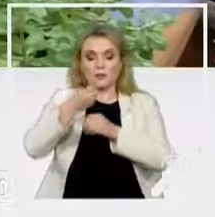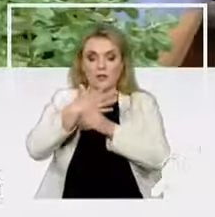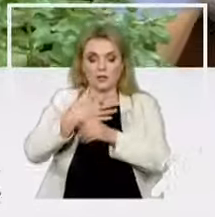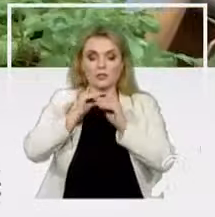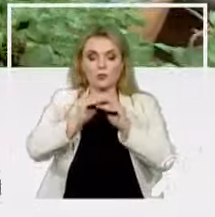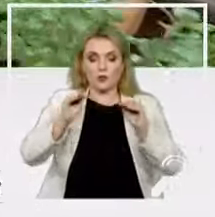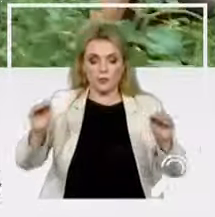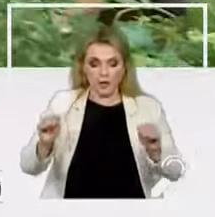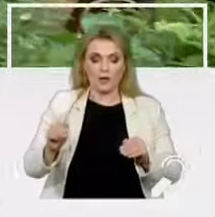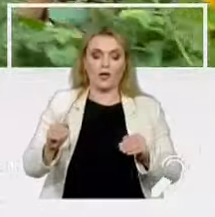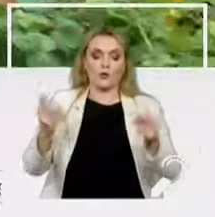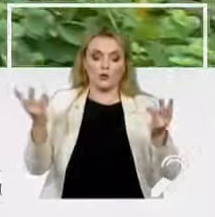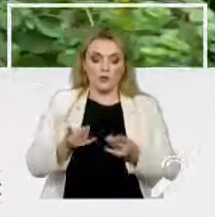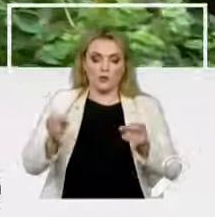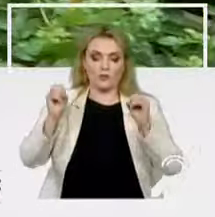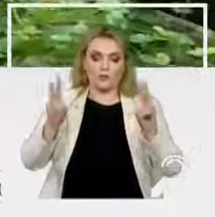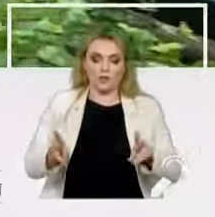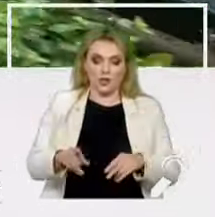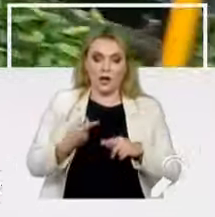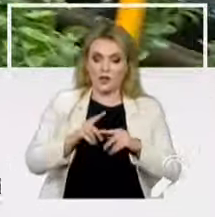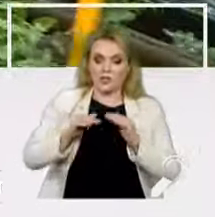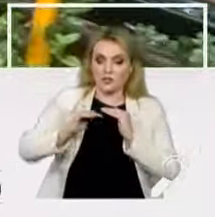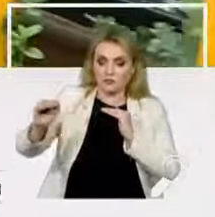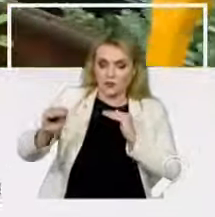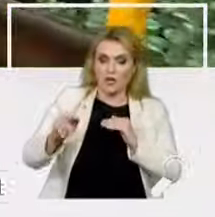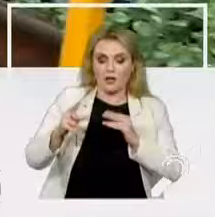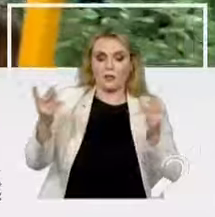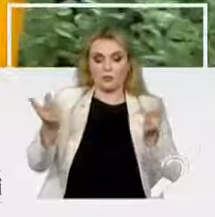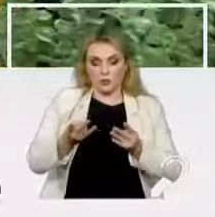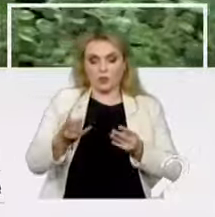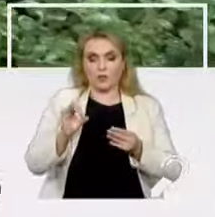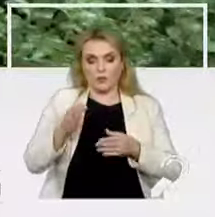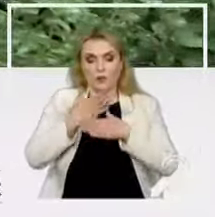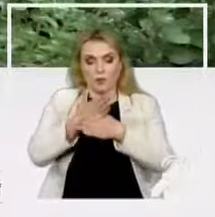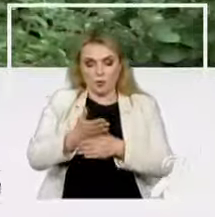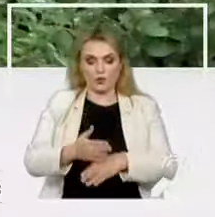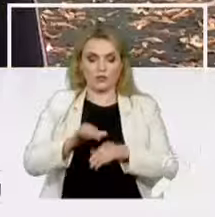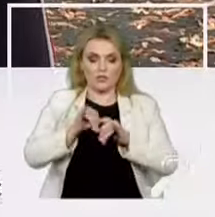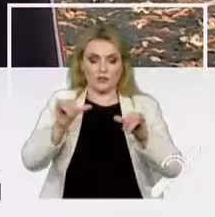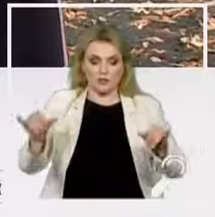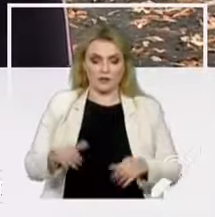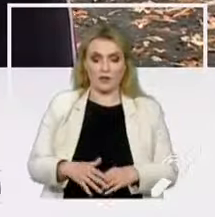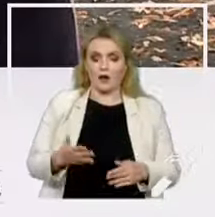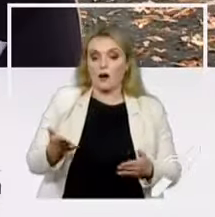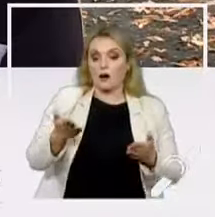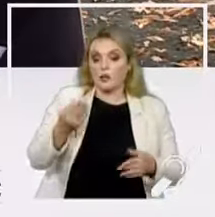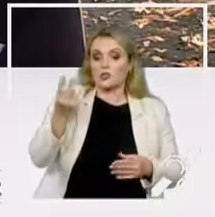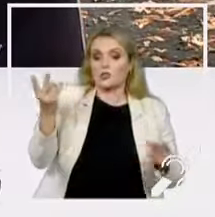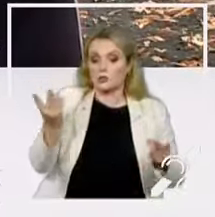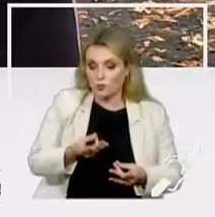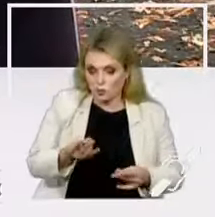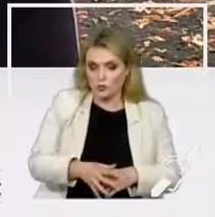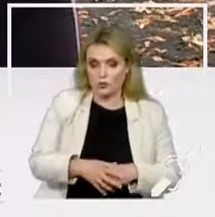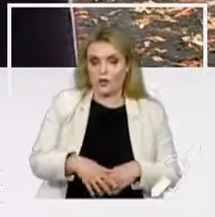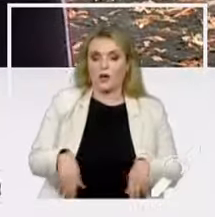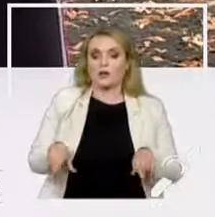educaționale speciale. Pentru ei, grădina senzorială îi va ajuta să-și dezvolte aptitudinile. E foarte binevenit, mai ales pentru copiii ăștia